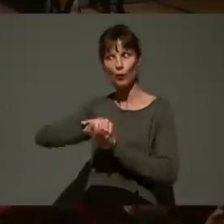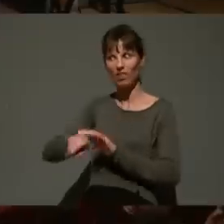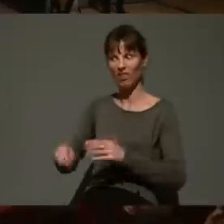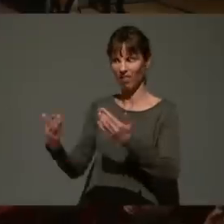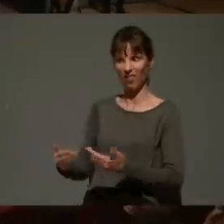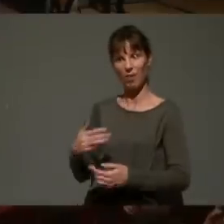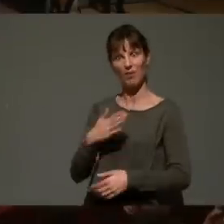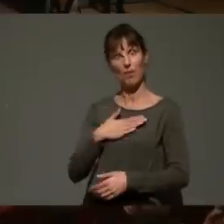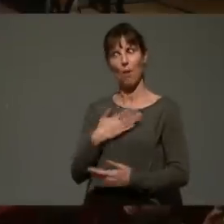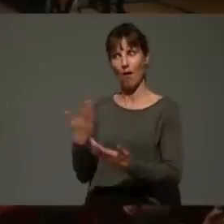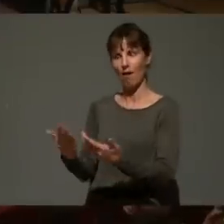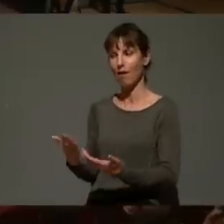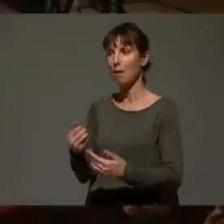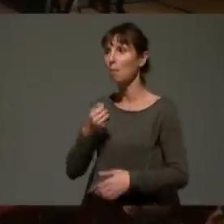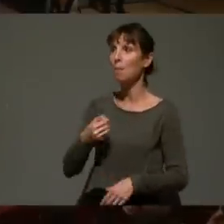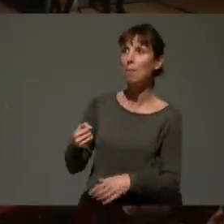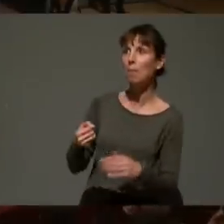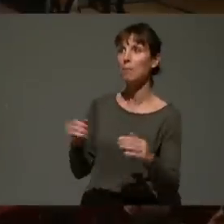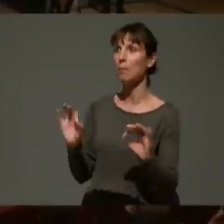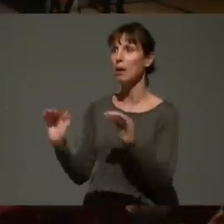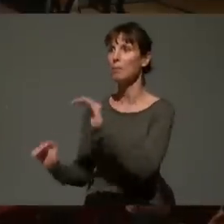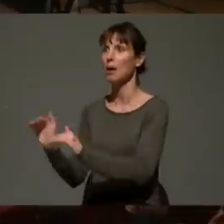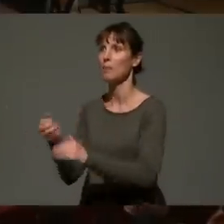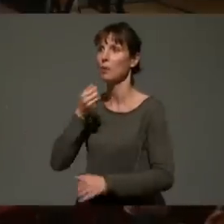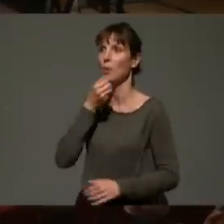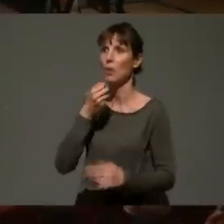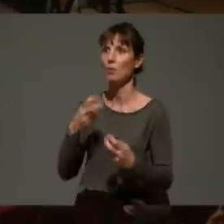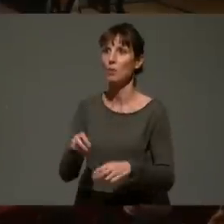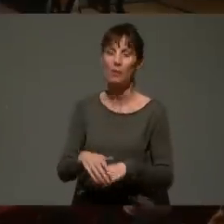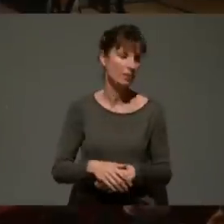tout le monde. Donc, c'est encore du côté de Julie.